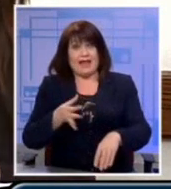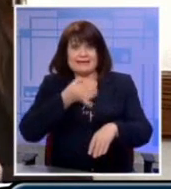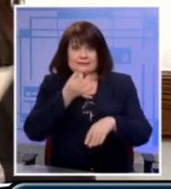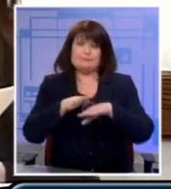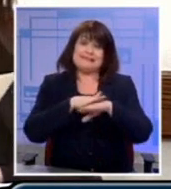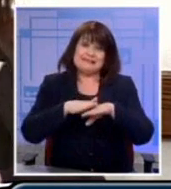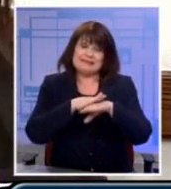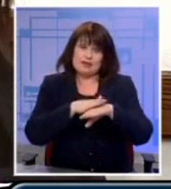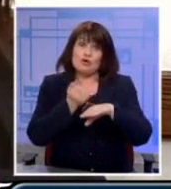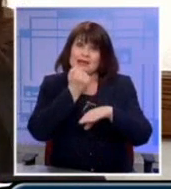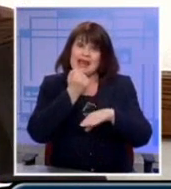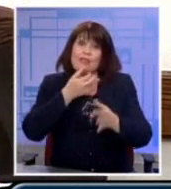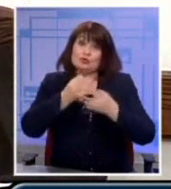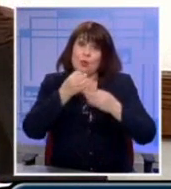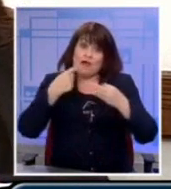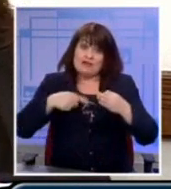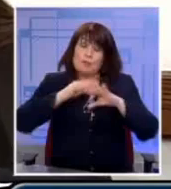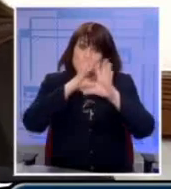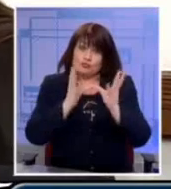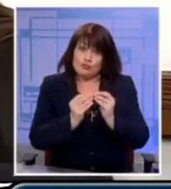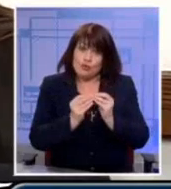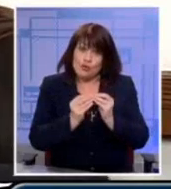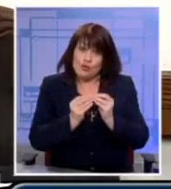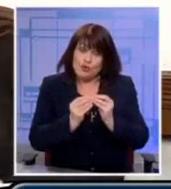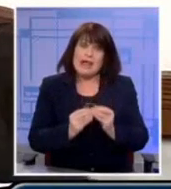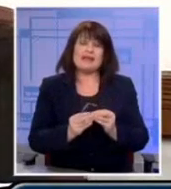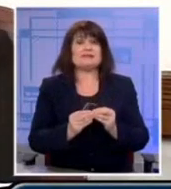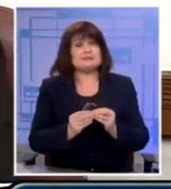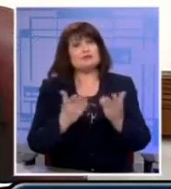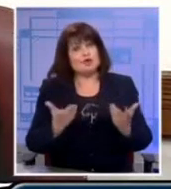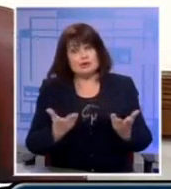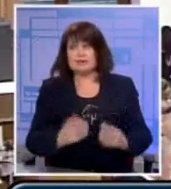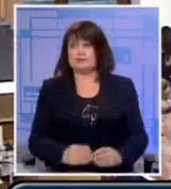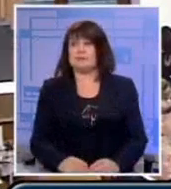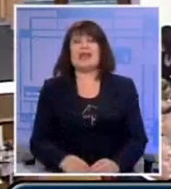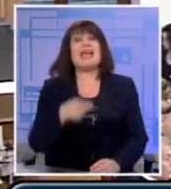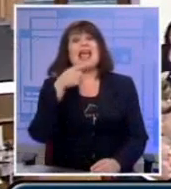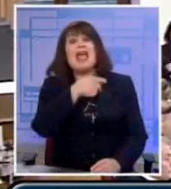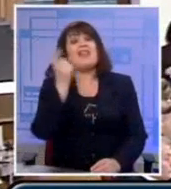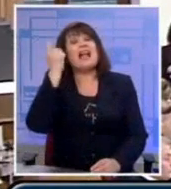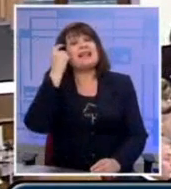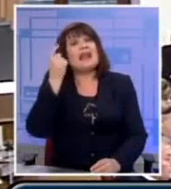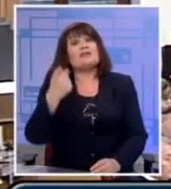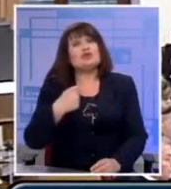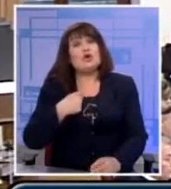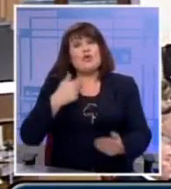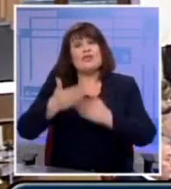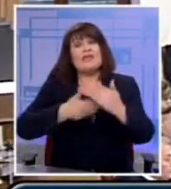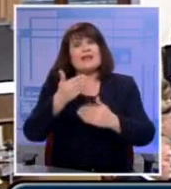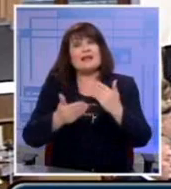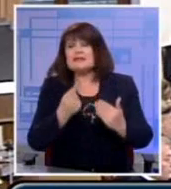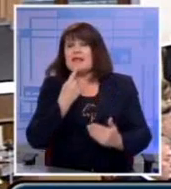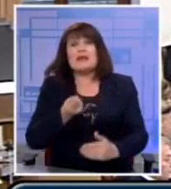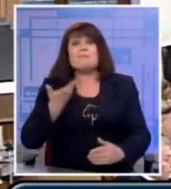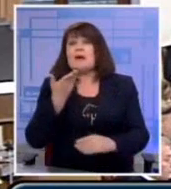Όταν θα τα συνεκτιμήσετε όλα αυτά που είπατε και θα είστε στην κατάλληλη διάθεση. Πρόεδρε, θα καταλάβετε ότι εγώ καταρχήν επί της διαδικασίας δεν έθεσα